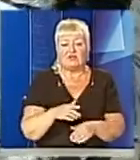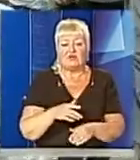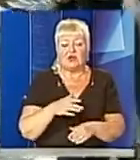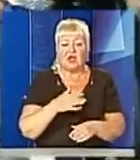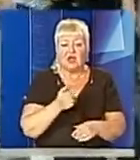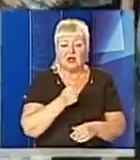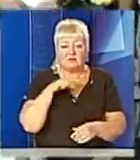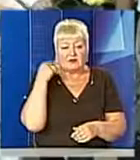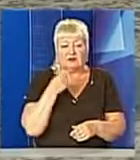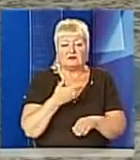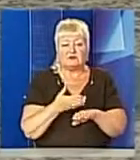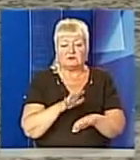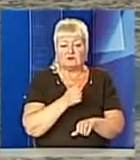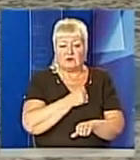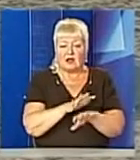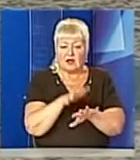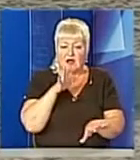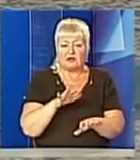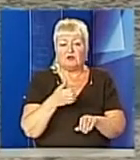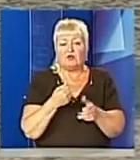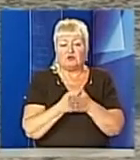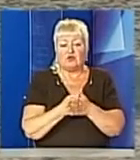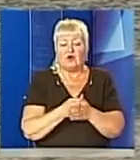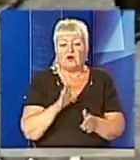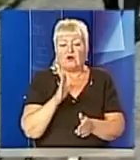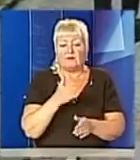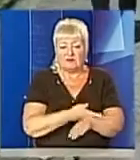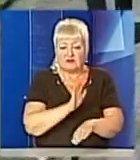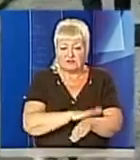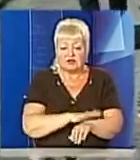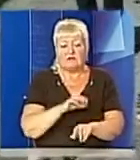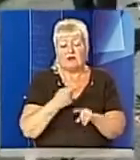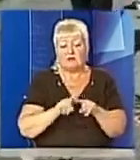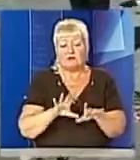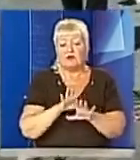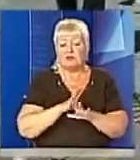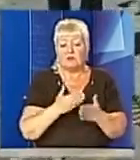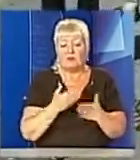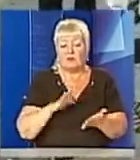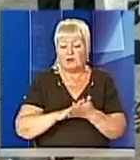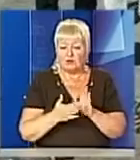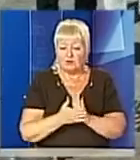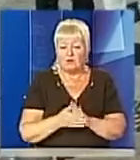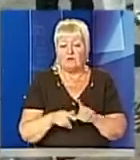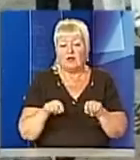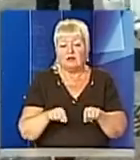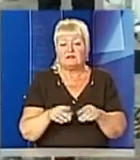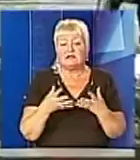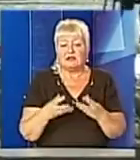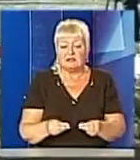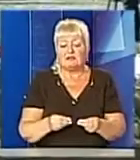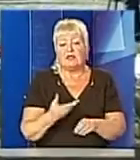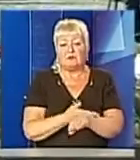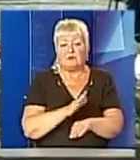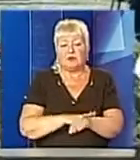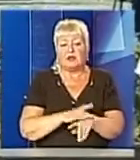що дозволило їм перейти в наступ. Хоча до цього не було жодних передумов. Також сьогодні поляки святкують День Успіння